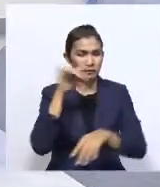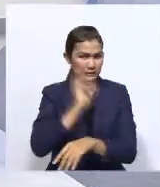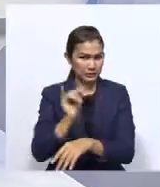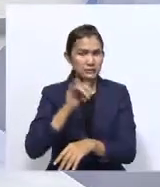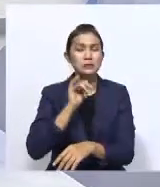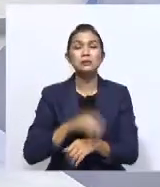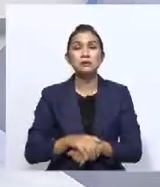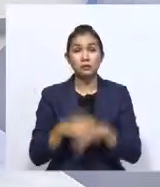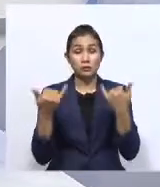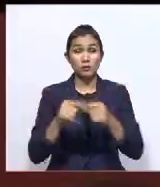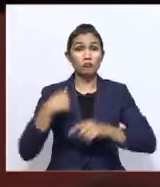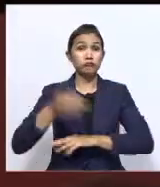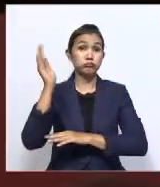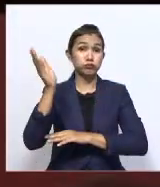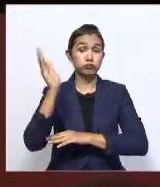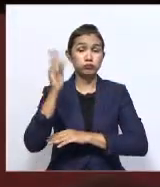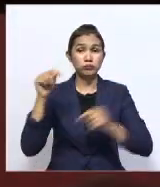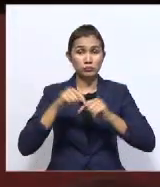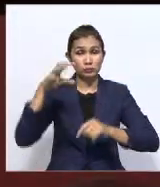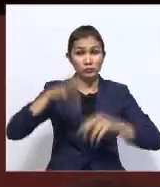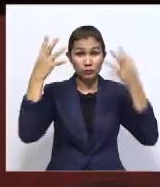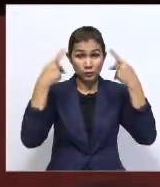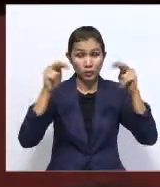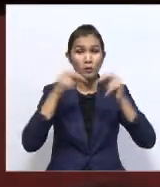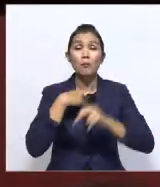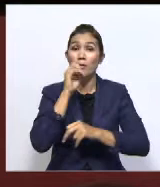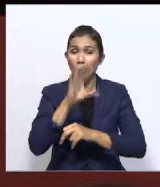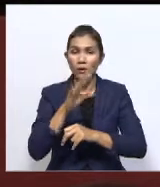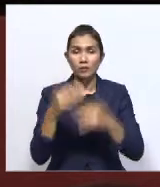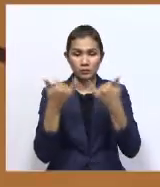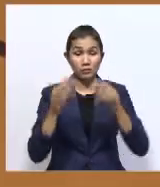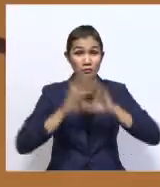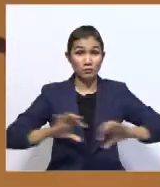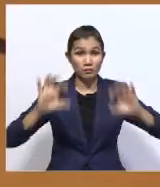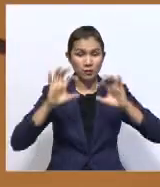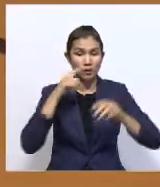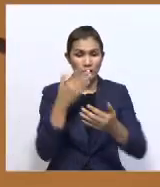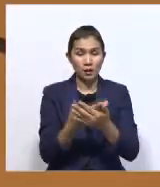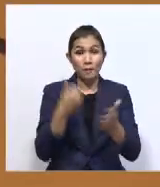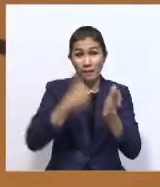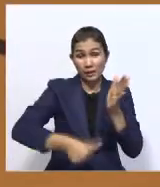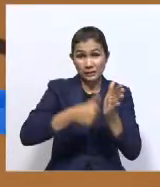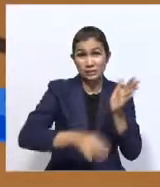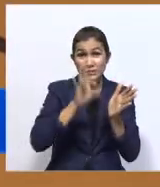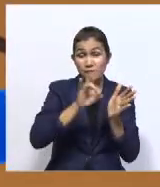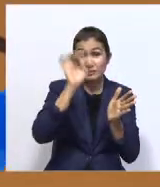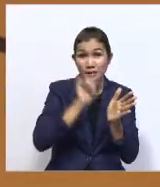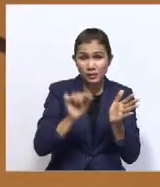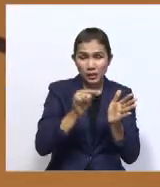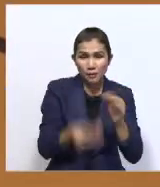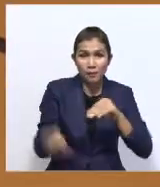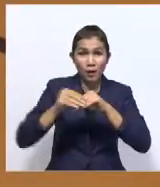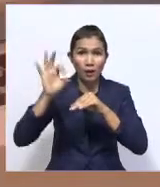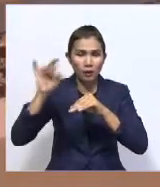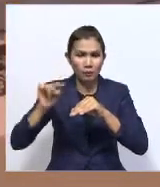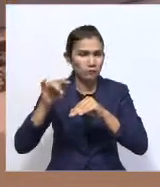พลโทสรรเสริญแก้วกำเนิดโฆษกประจำสำนักนายกรัฐมนตรีได้ชี้แจงนะคะว่ารัฐบาลยังไม่มีการปรับขึ้นภาษีมูลค่าเพิ่มตามที่มีข่าวลื